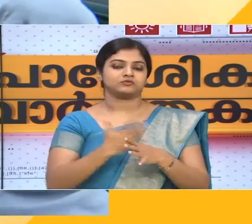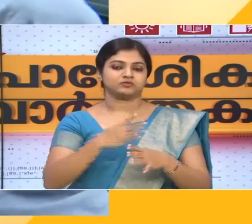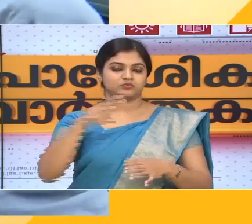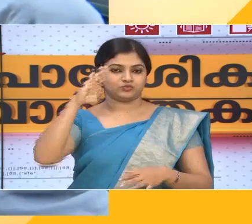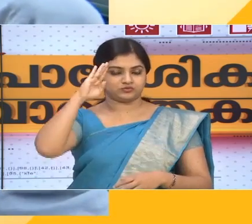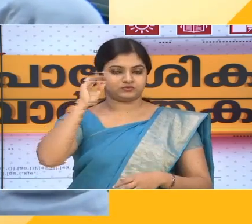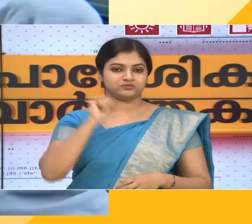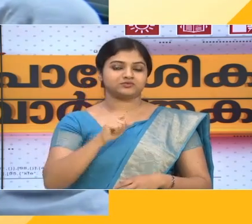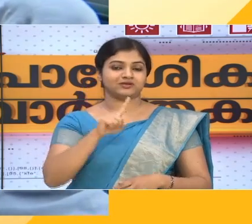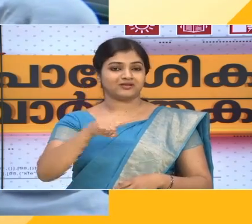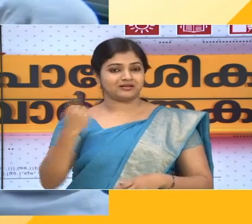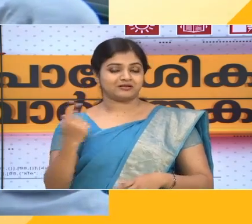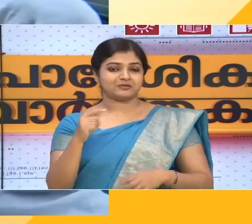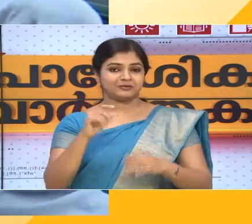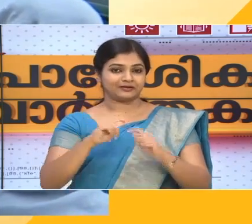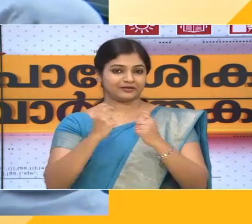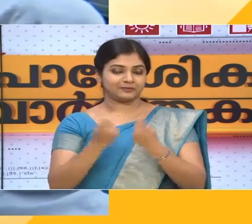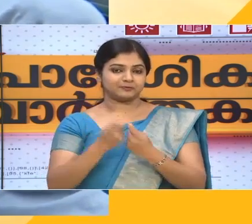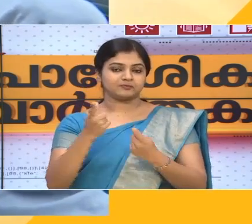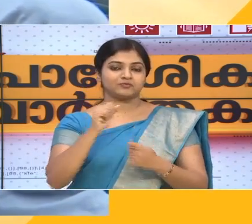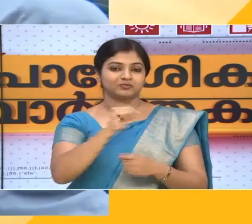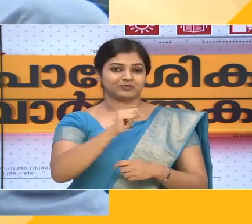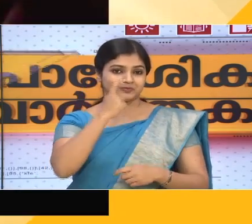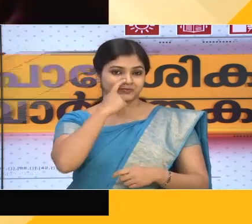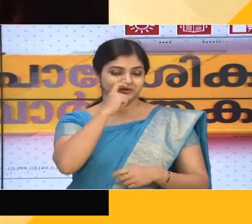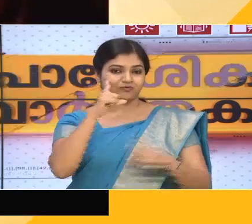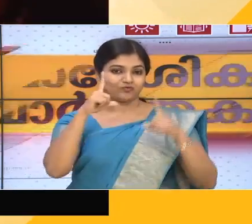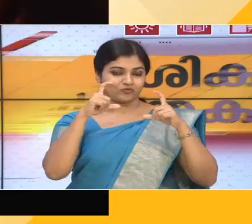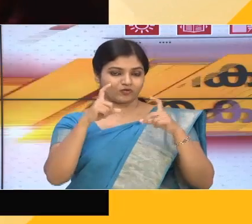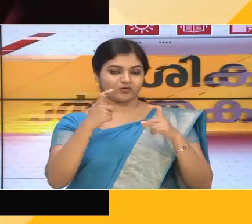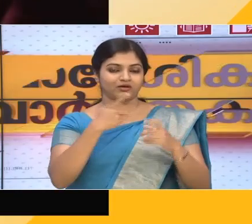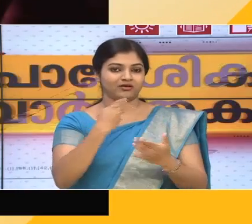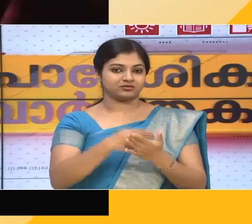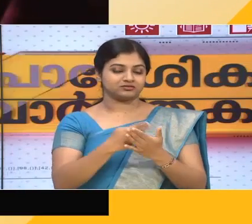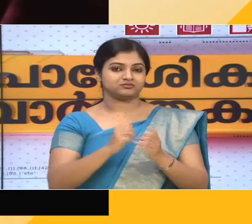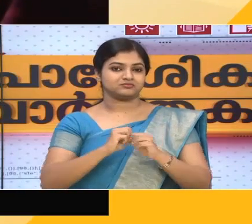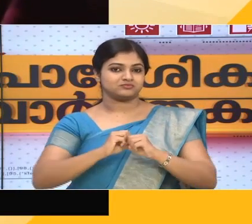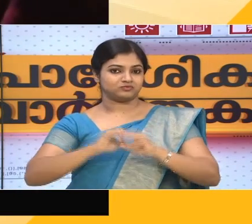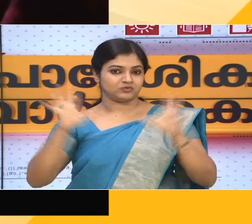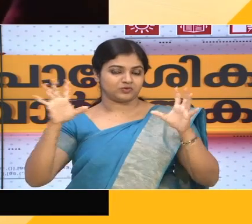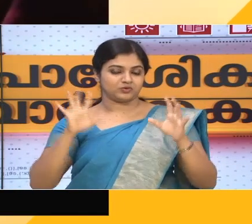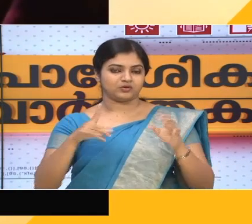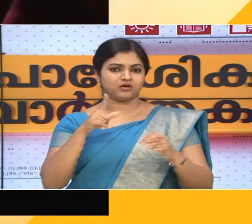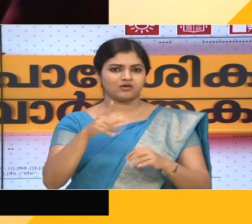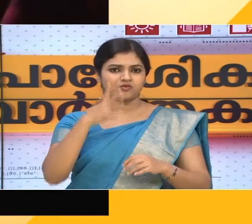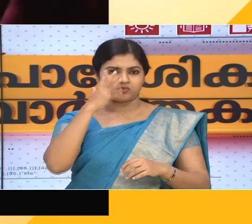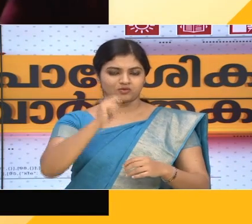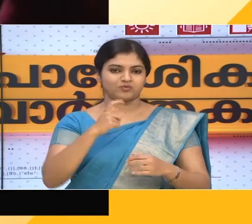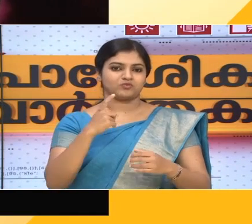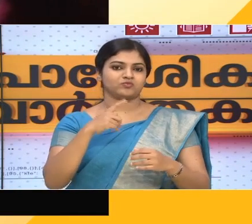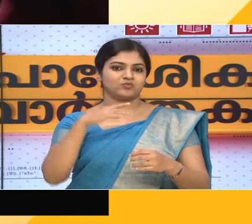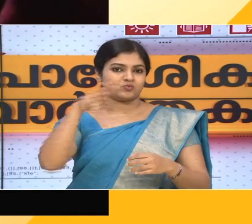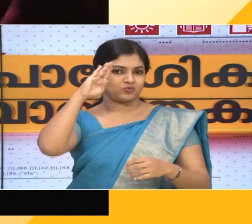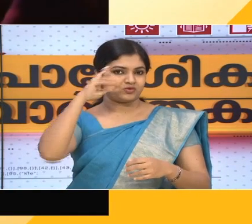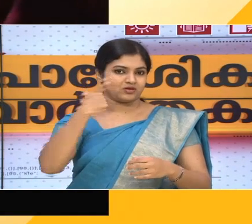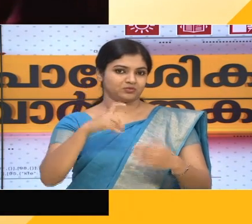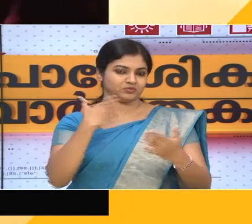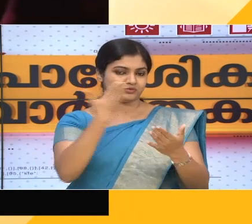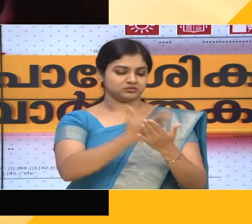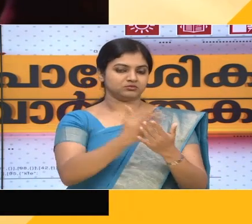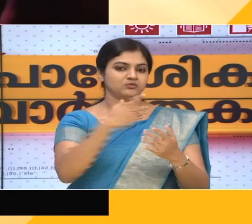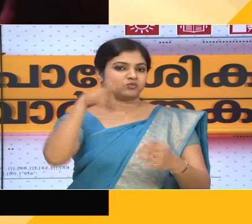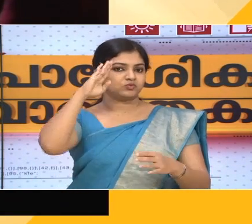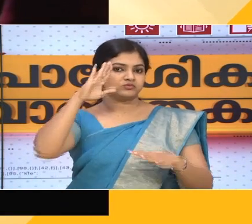ഒരു സംഘം ആളുകൾ ചേർന്ന് നവമാധ്യമങ്ങളിലൂടെ പ്രചരിപ്പിച്ചിരുന്നു. ഇതിനെതിരെ പോലീസിൽ പരാതി നൽകിയിട്ടും നടപടി സ്വീകരിക്കാതായതോടെ ഇവർ